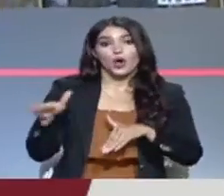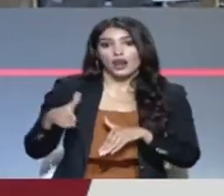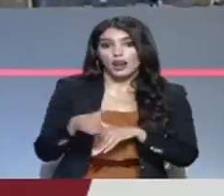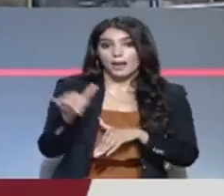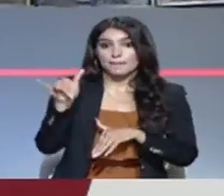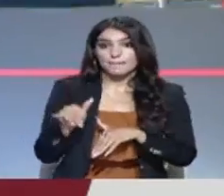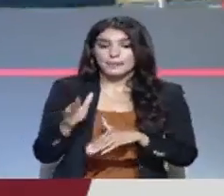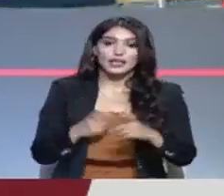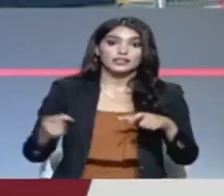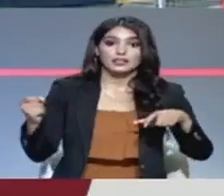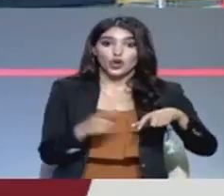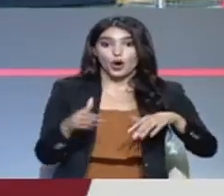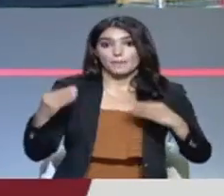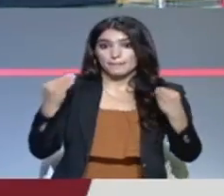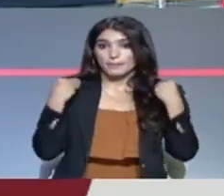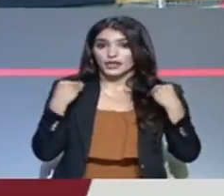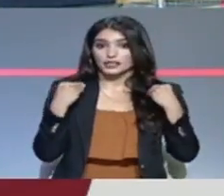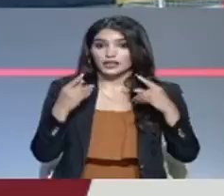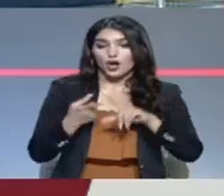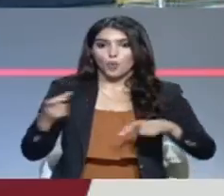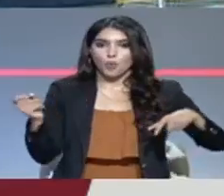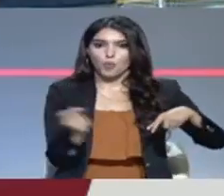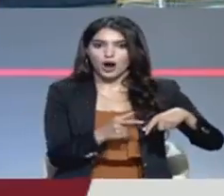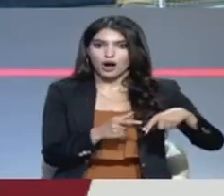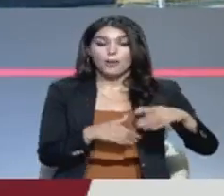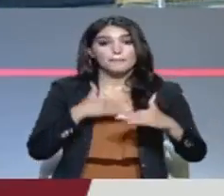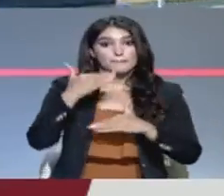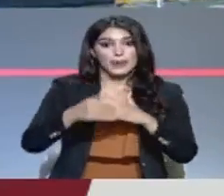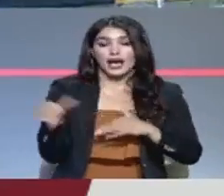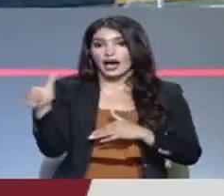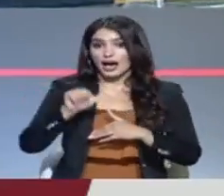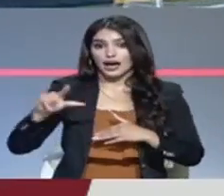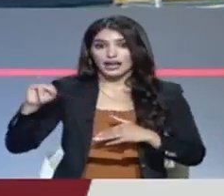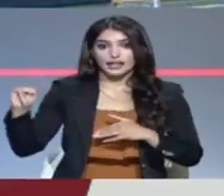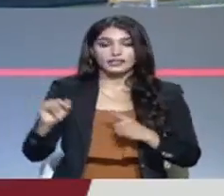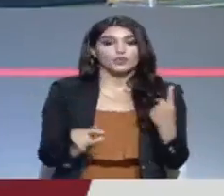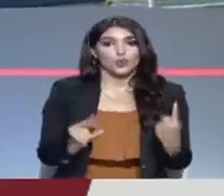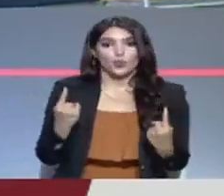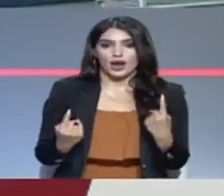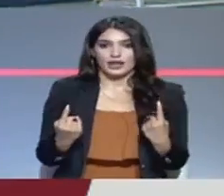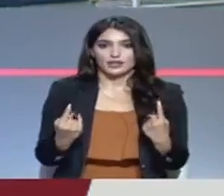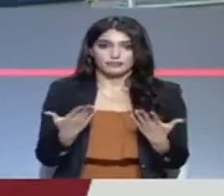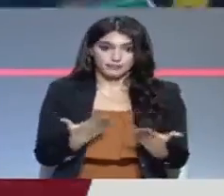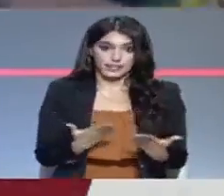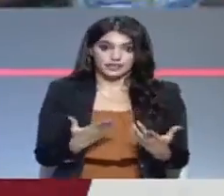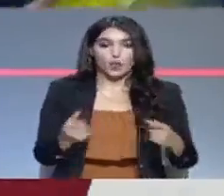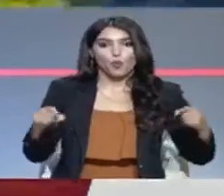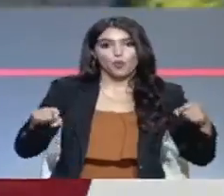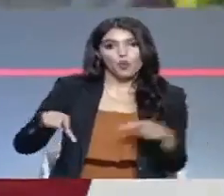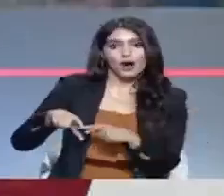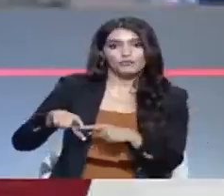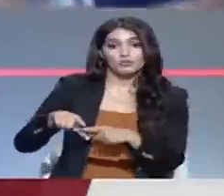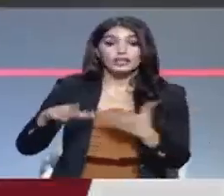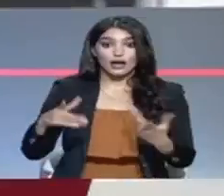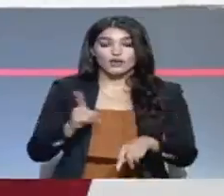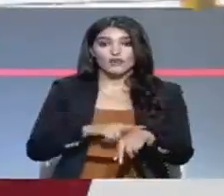منح التقدم للنادي البنزرتي من علامة الجزاء، ثم أدرك علي العمري التعادل للاتحاد المنستيري من تصويبة مباغتة